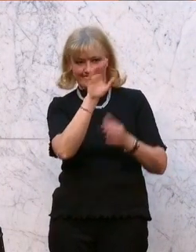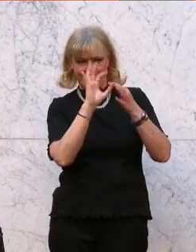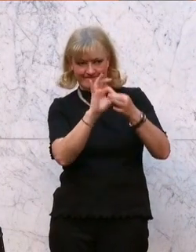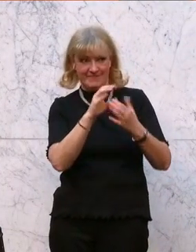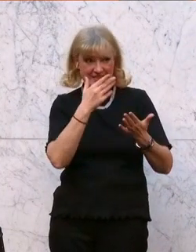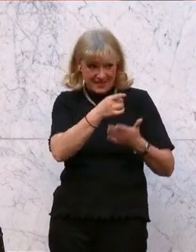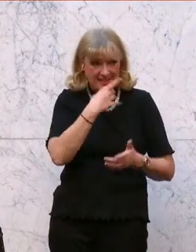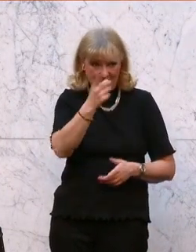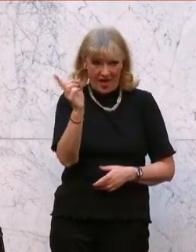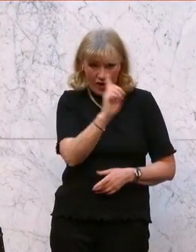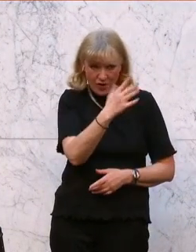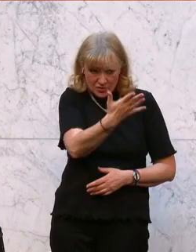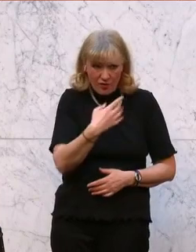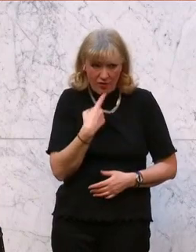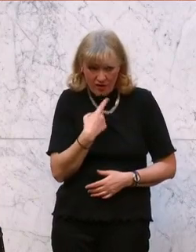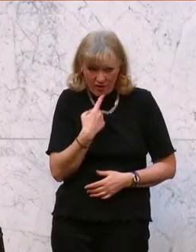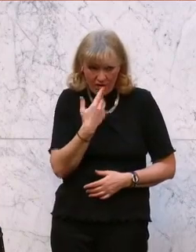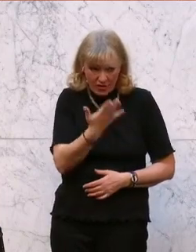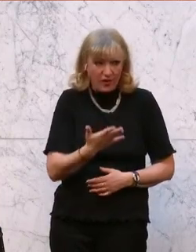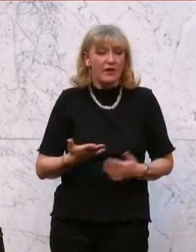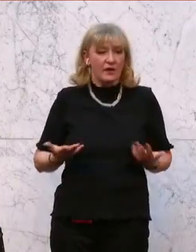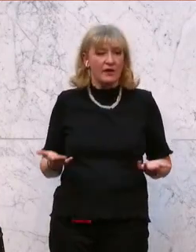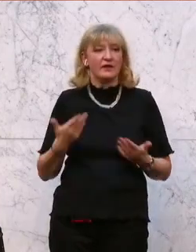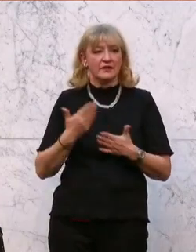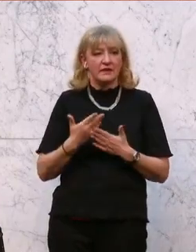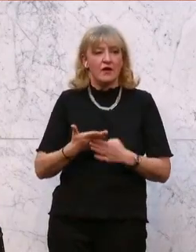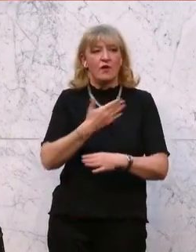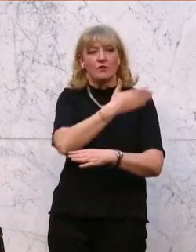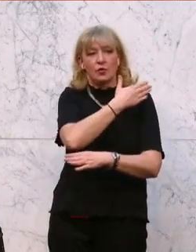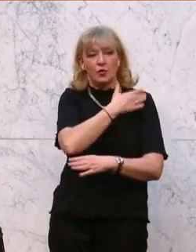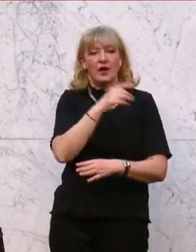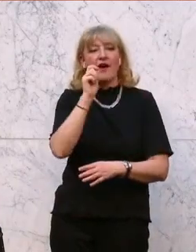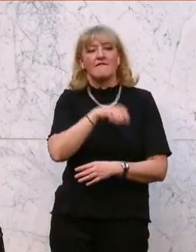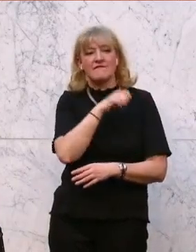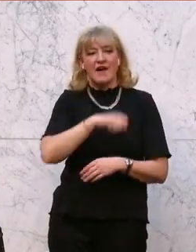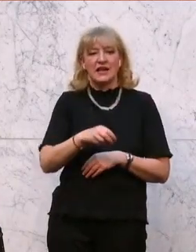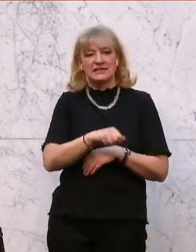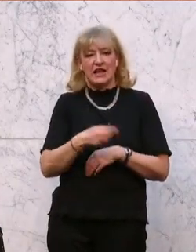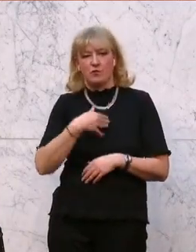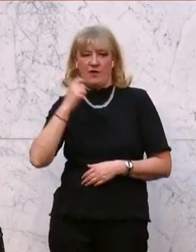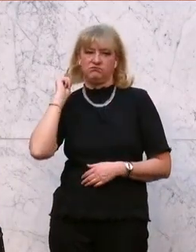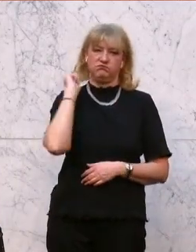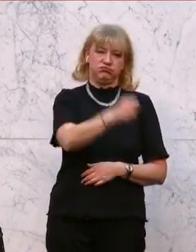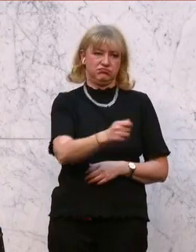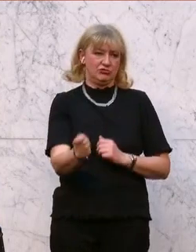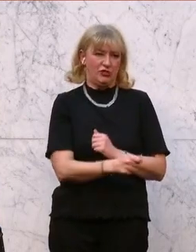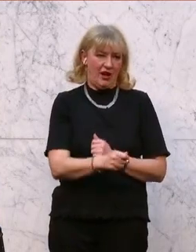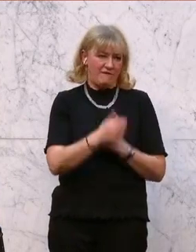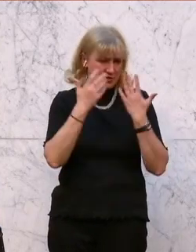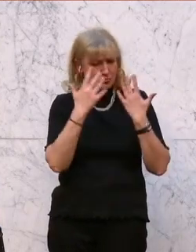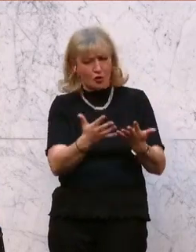solchen Wortmeldungen, genau wegen solchen Auftritten wurden Sie auch bei der vergangenen Wahl in Salzburg abgestraft. Das ist das Ergebnis einer solchen